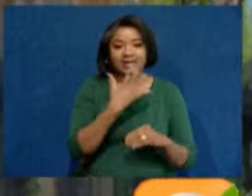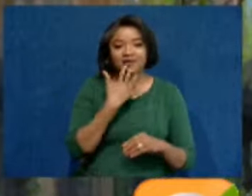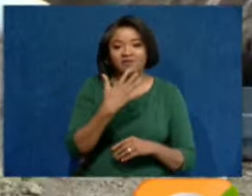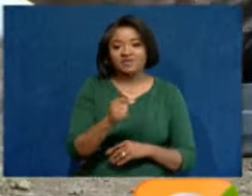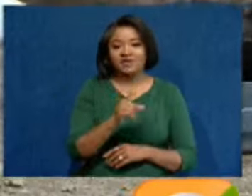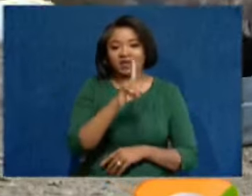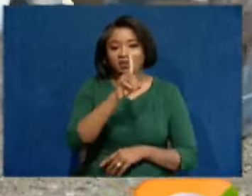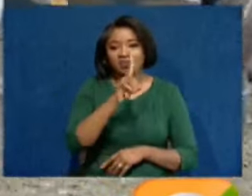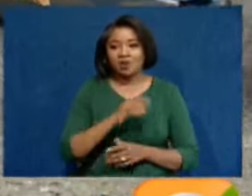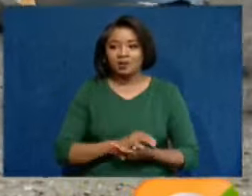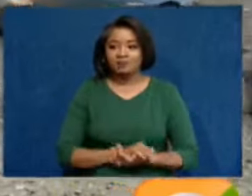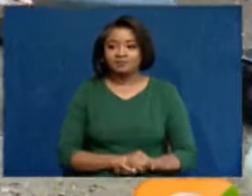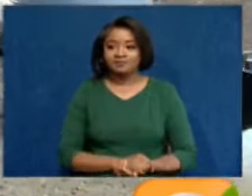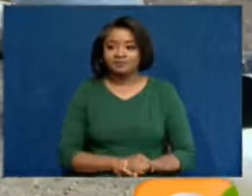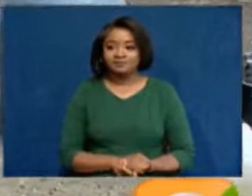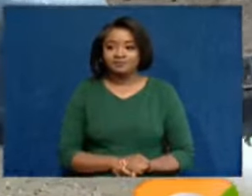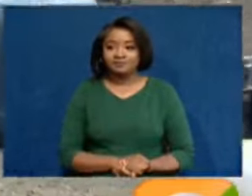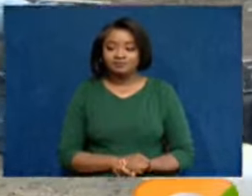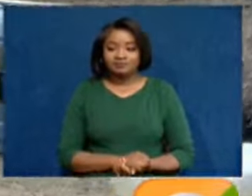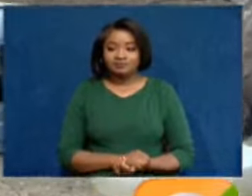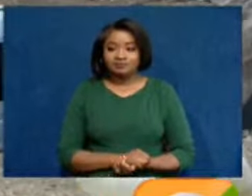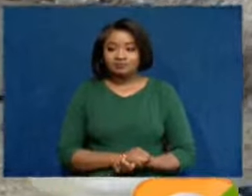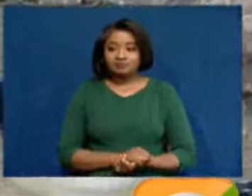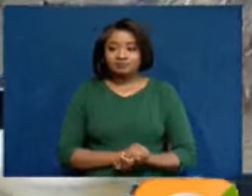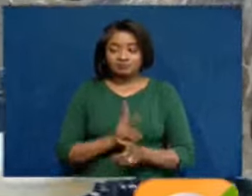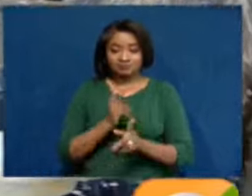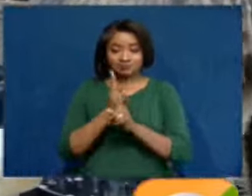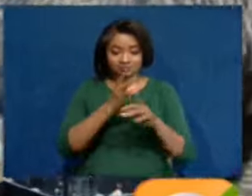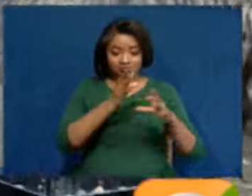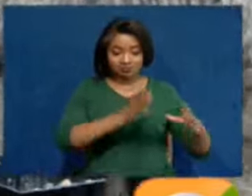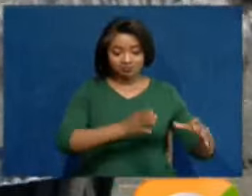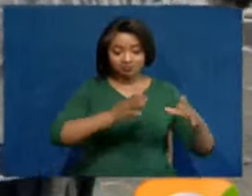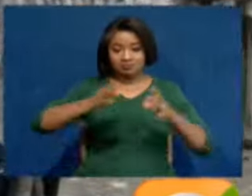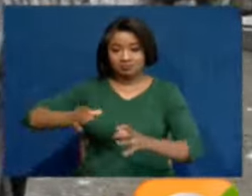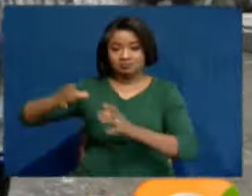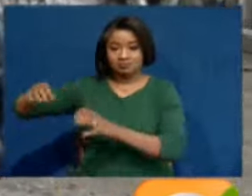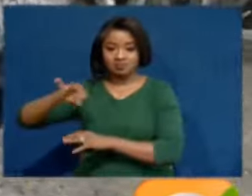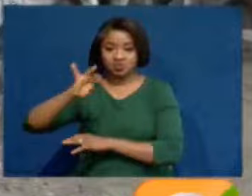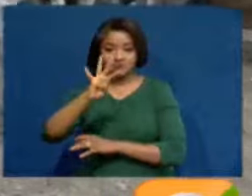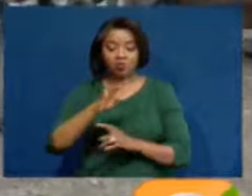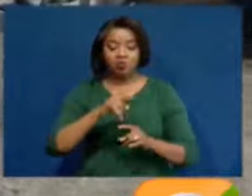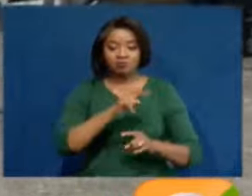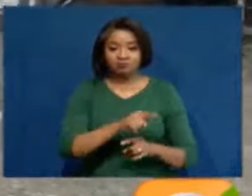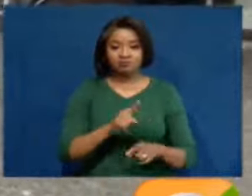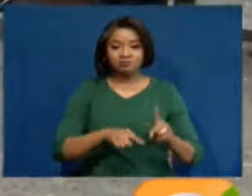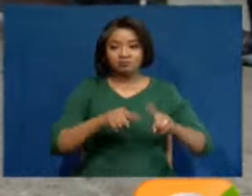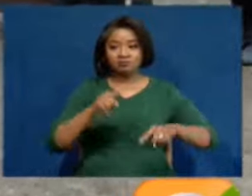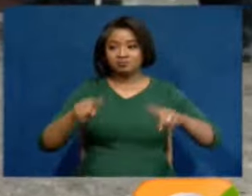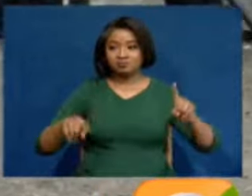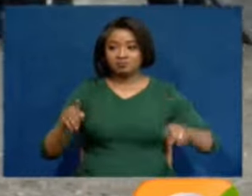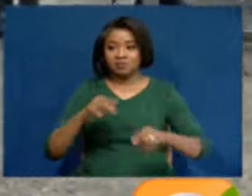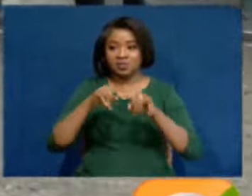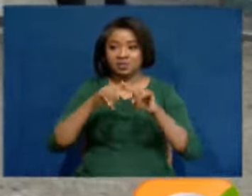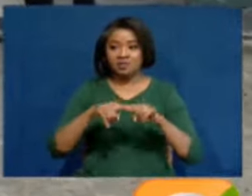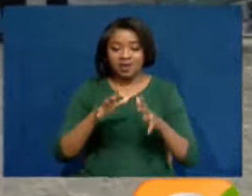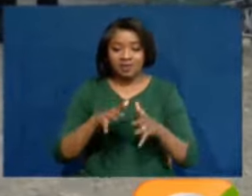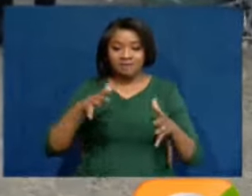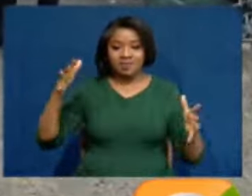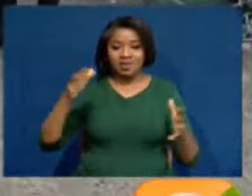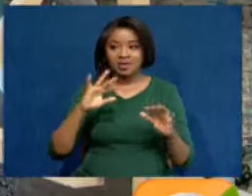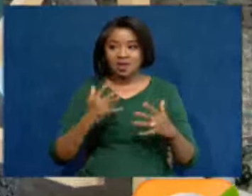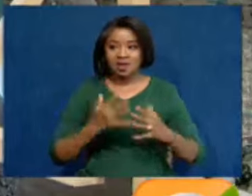shillings. Amewaweka ndege katika sehemu nne, akiwatenganisha kulingana na ukubwa kwa kutumia vifaa